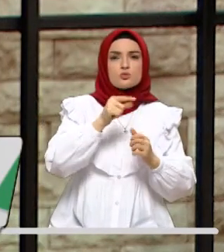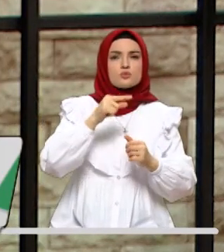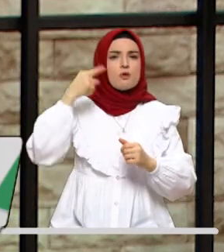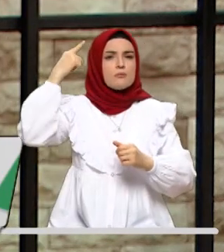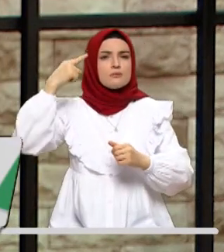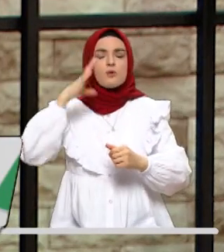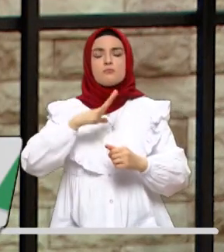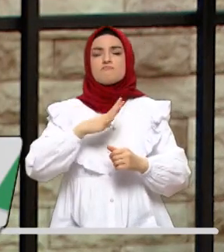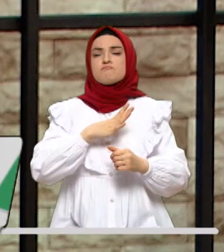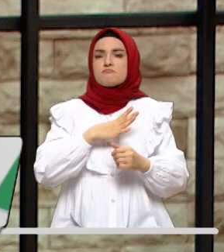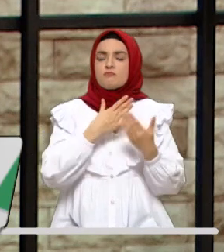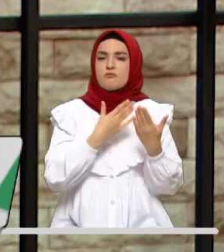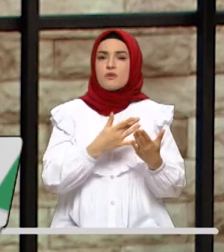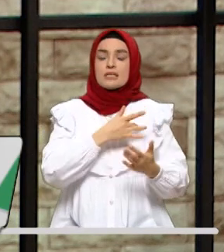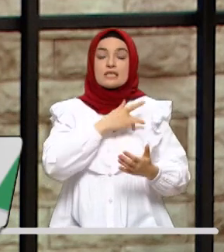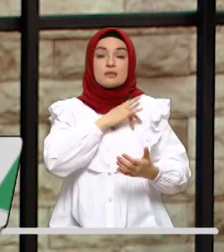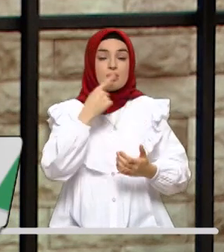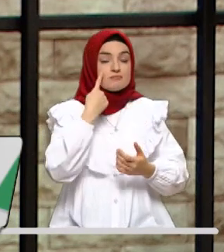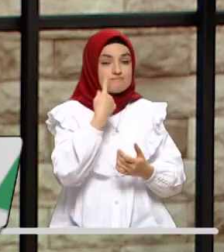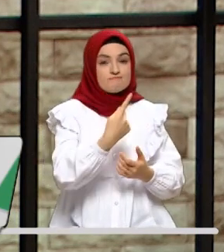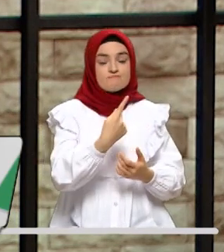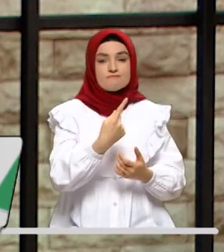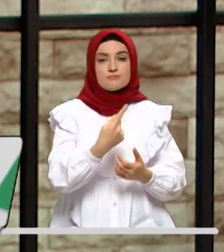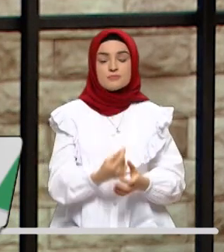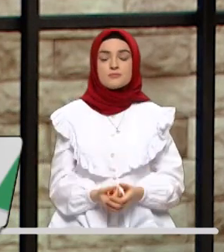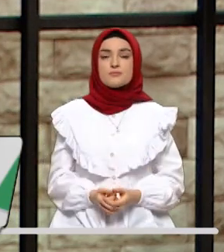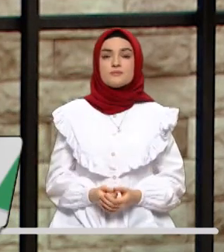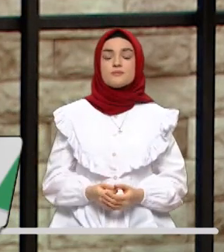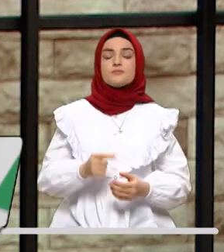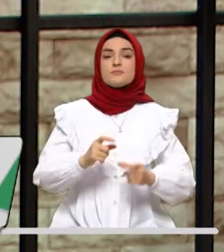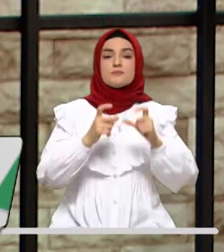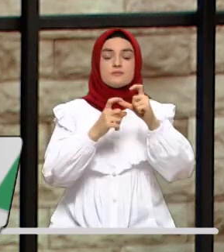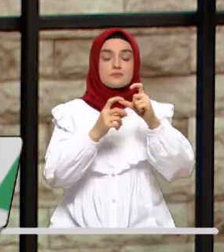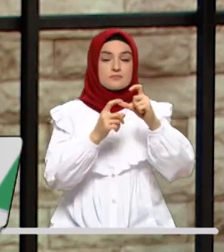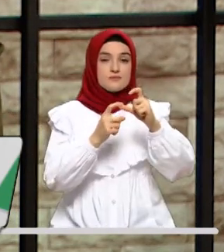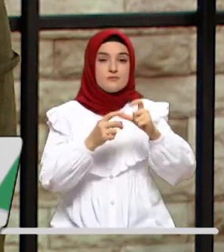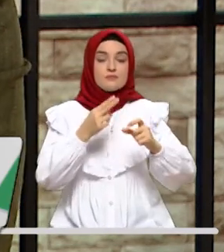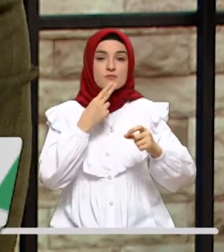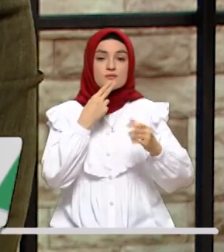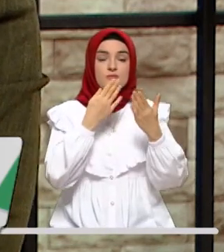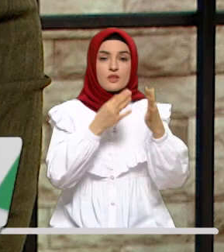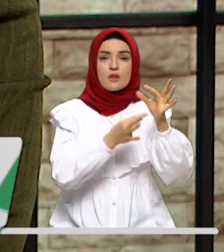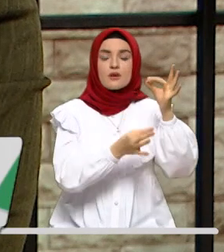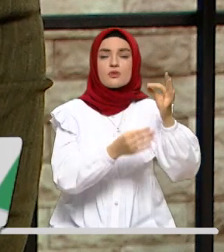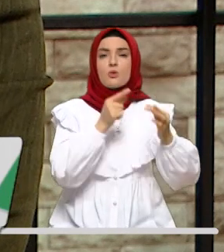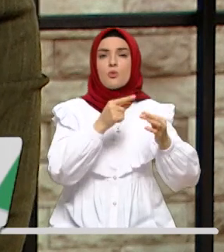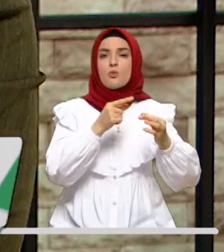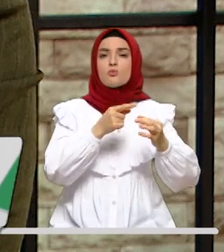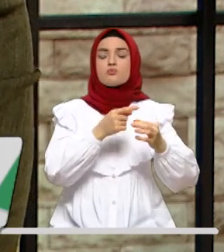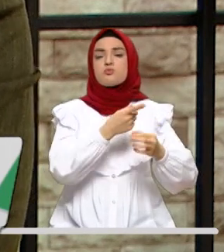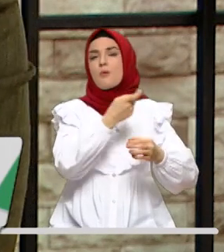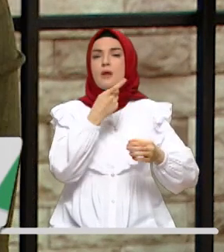bu imana bakın. Şerife bacının imanına bakın İknur Hanım. Şerife bacı o mermilere